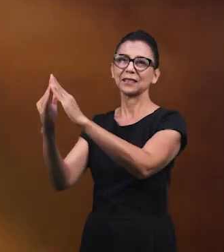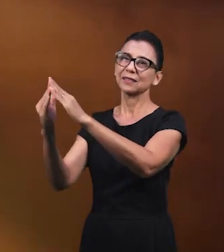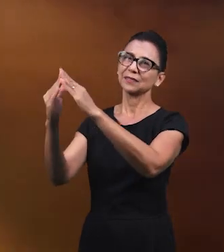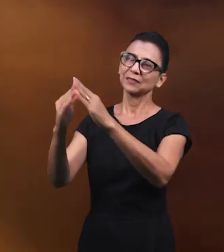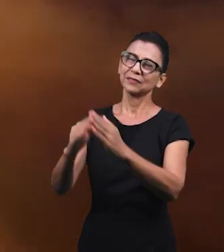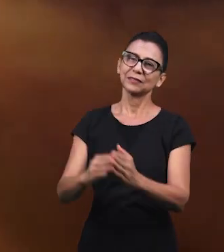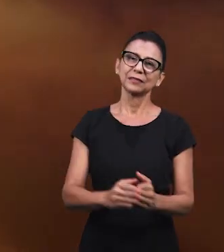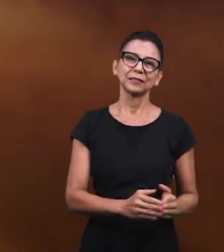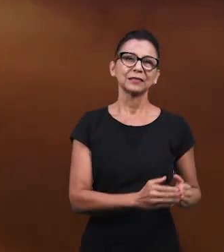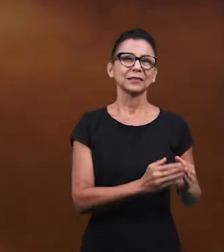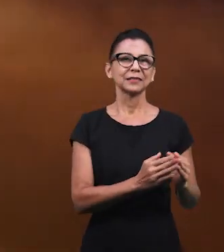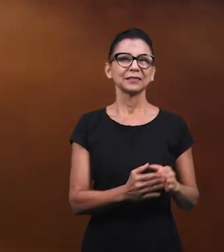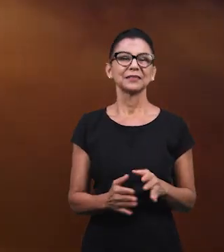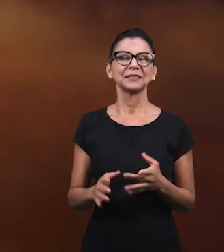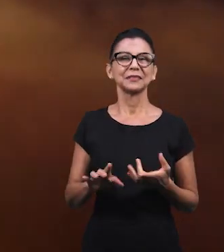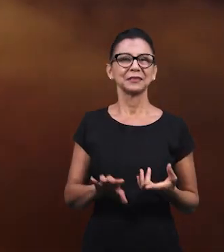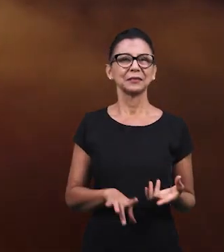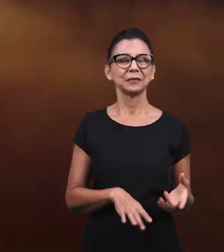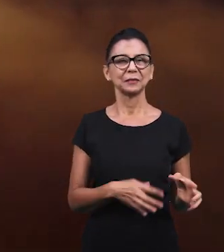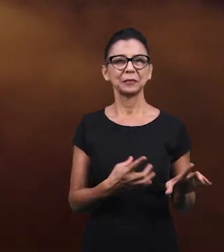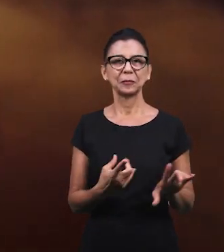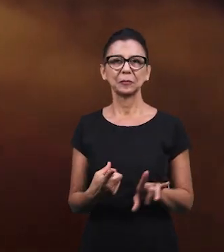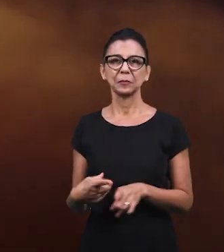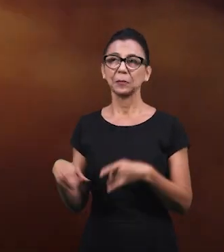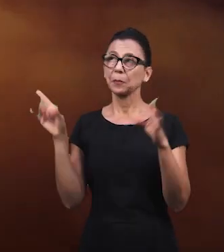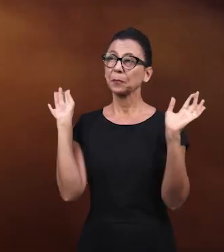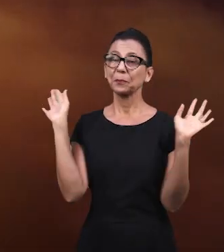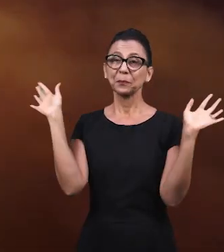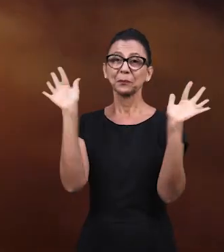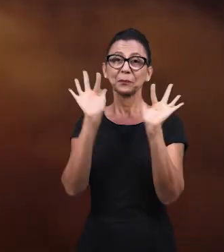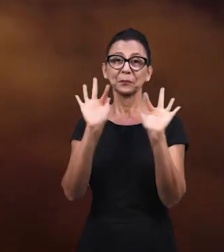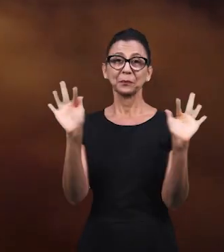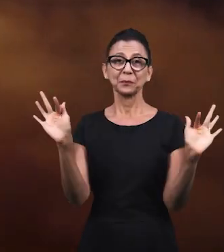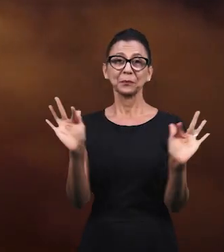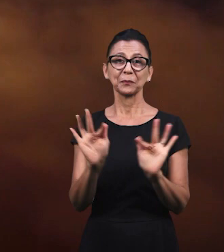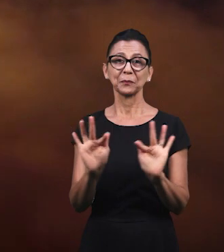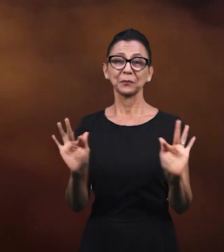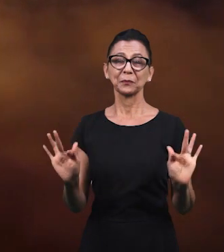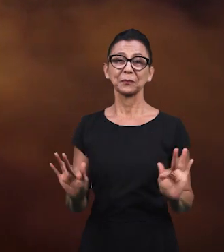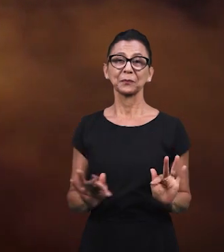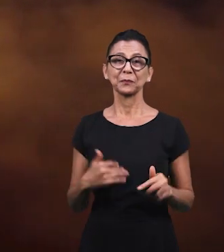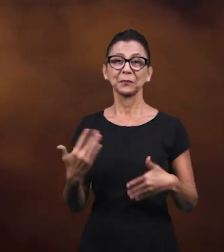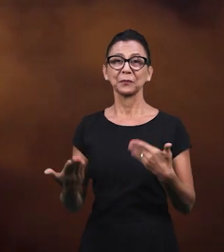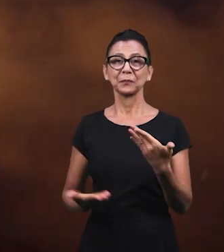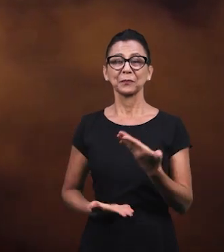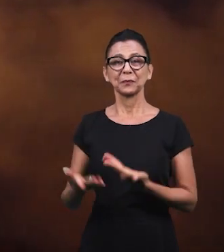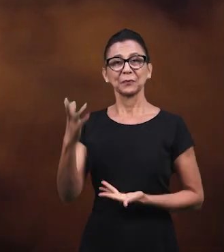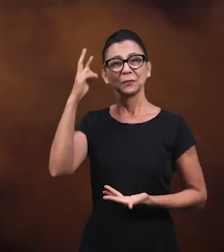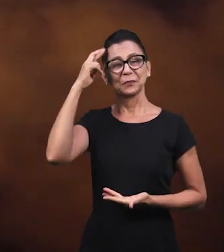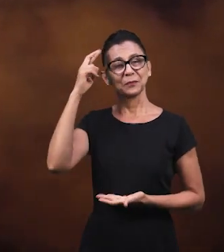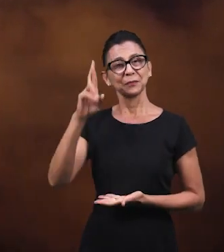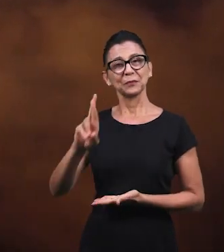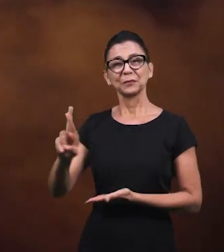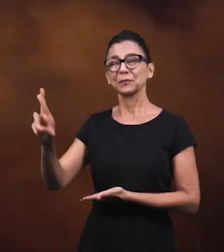Счастливый с Иисусом во свете Его, вместе с искупленными.